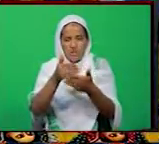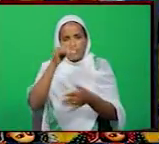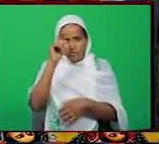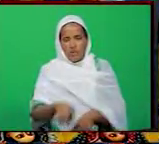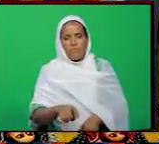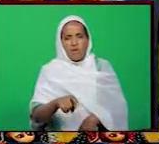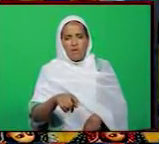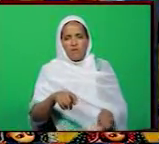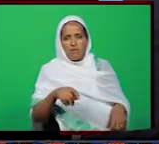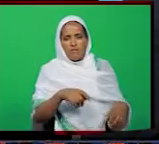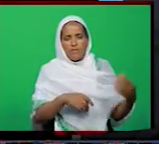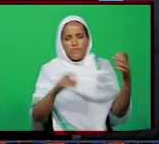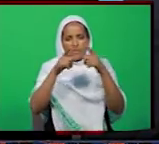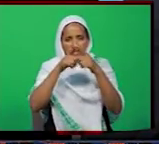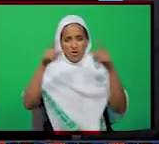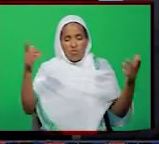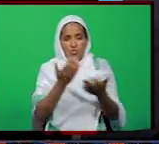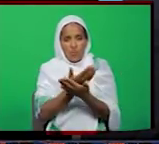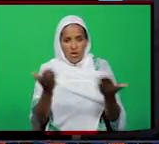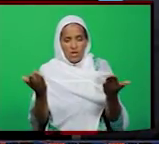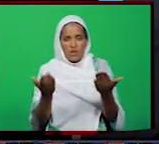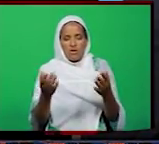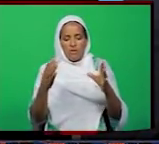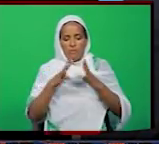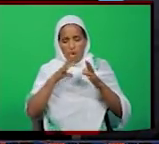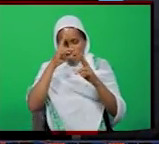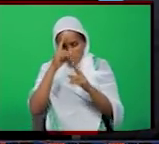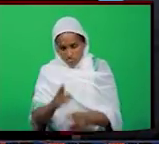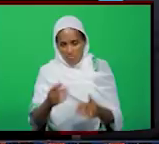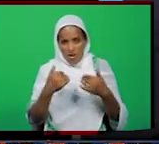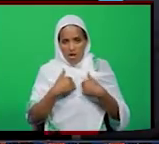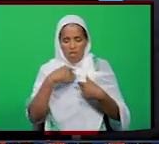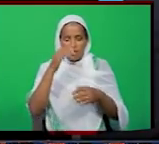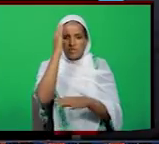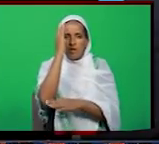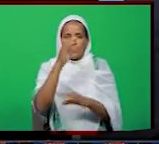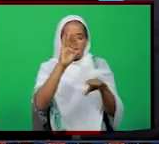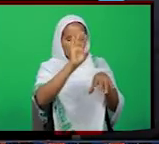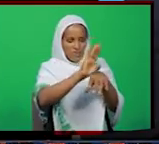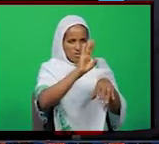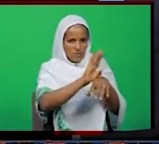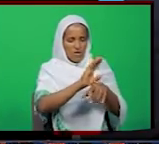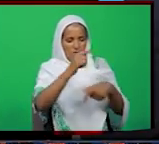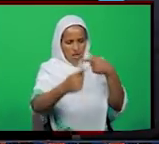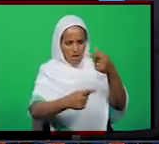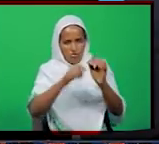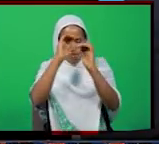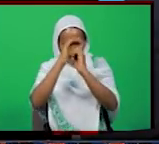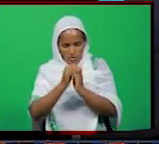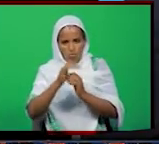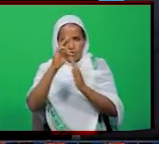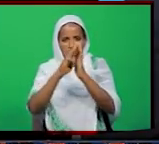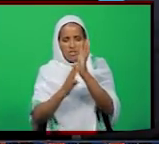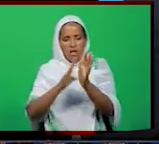ይገባል። ትልቁ ነገር በዓል ሲያከብሩ እግዚአብሔርን በቤተ መቅደሱ ሂዶ አምልኮት